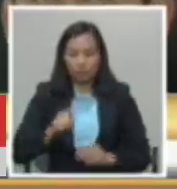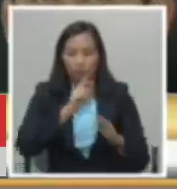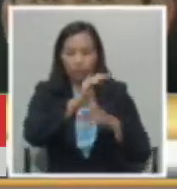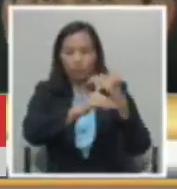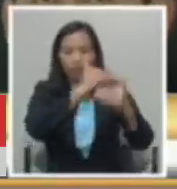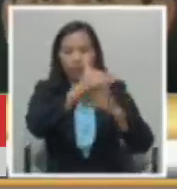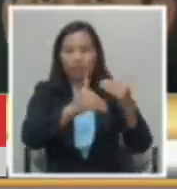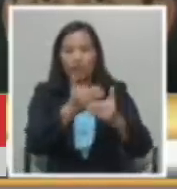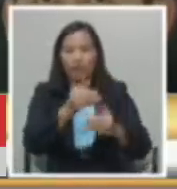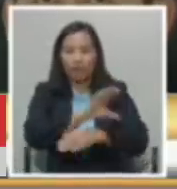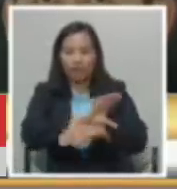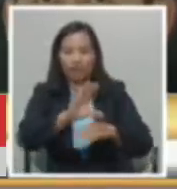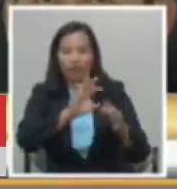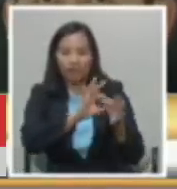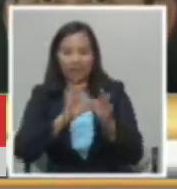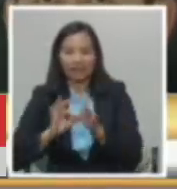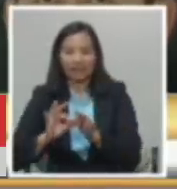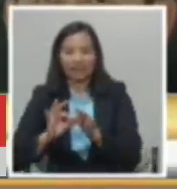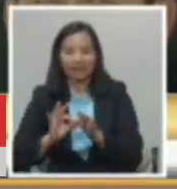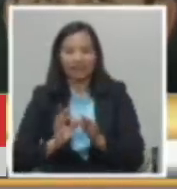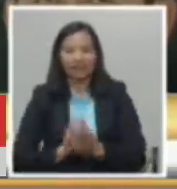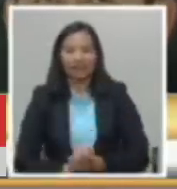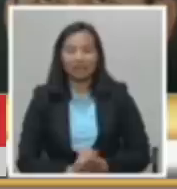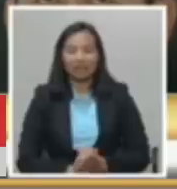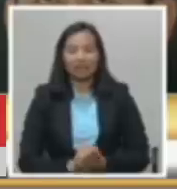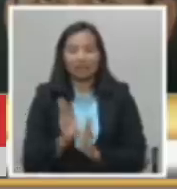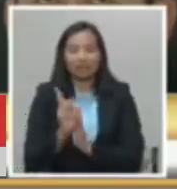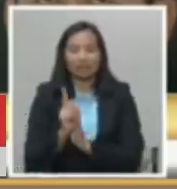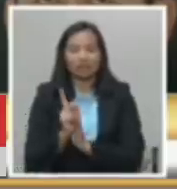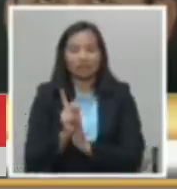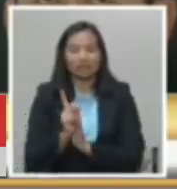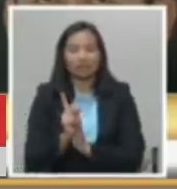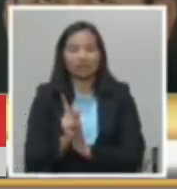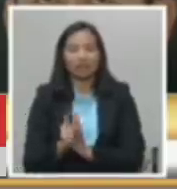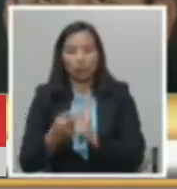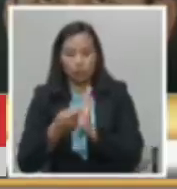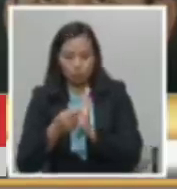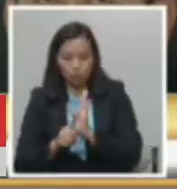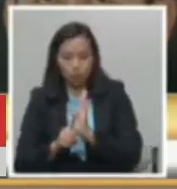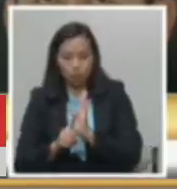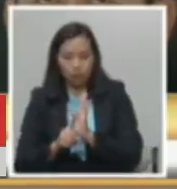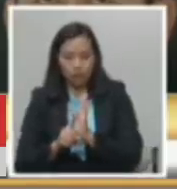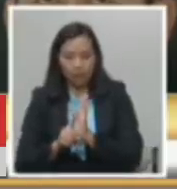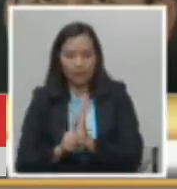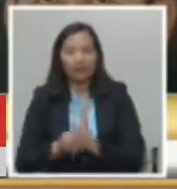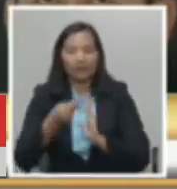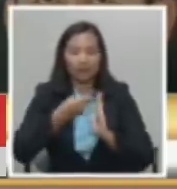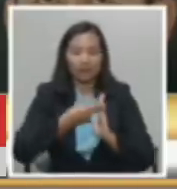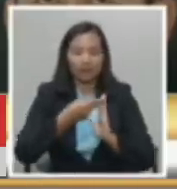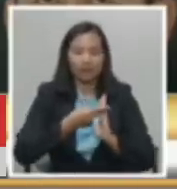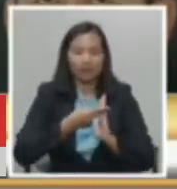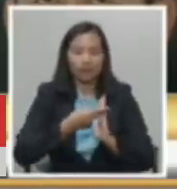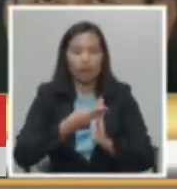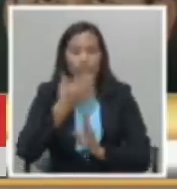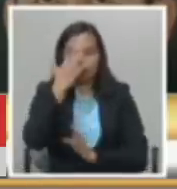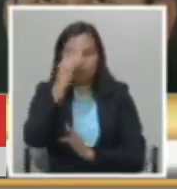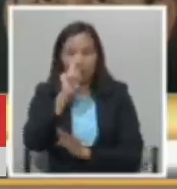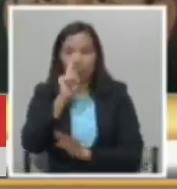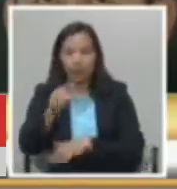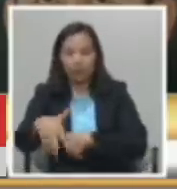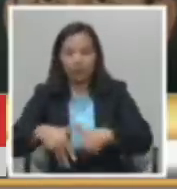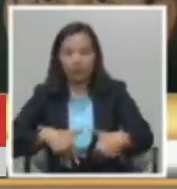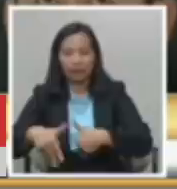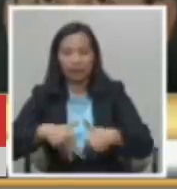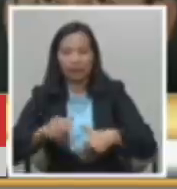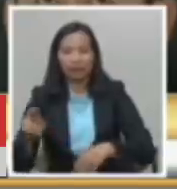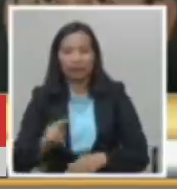ทางที่เชื่อมจังหวัดเลยไปยังจังหวัดขอนแก่นจังหวัดอุดรจังหวัดหนองคายเพื่อให้พี่น้องประชาชนได้ไ